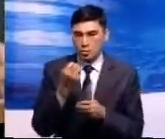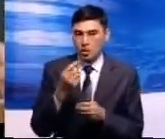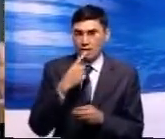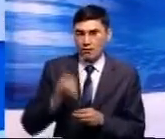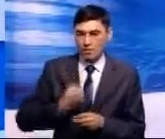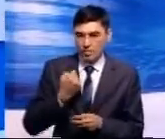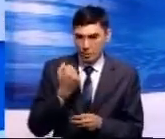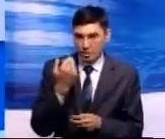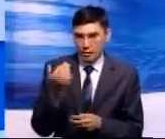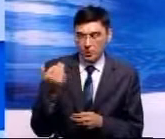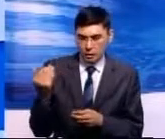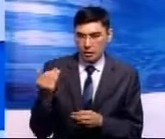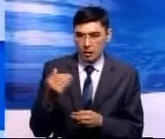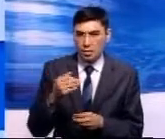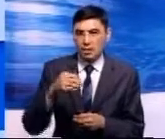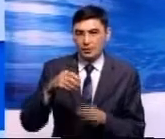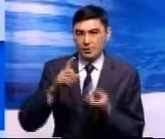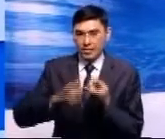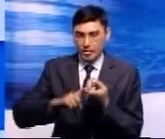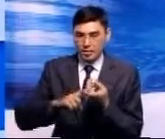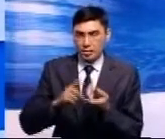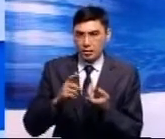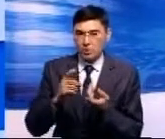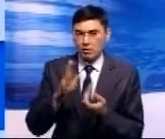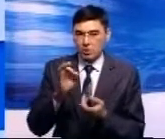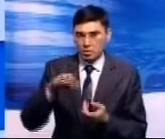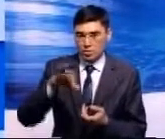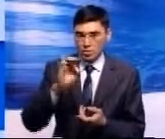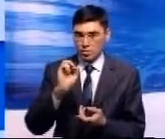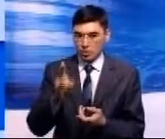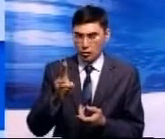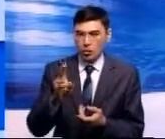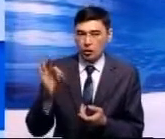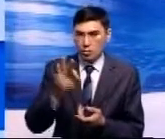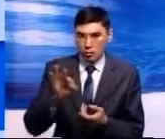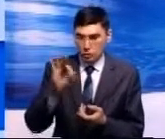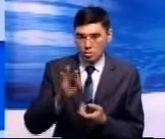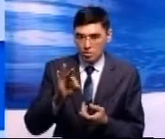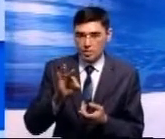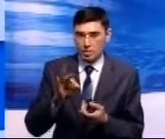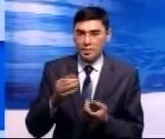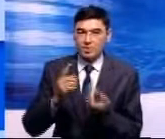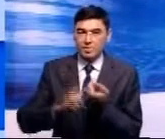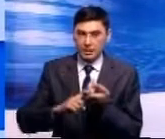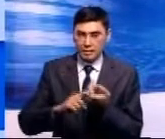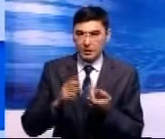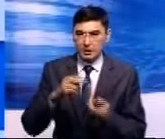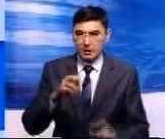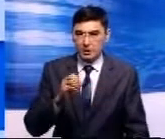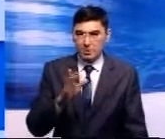проводимой работе в воинских подразделениях регионального командования «Восток» по повышению уровня противодиверсионной